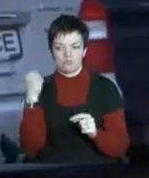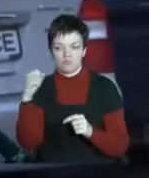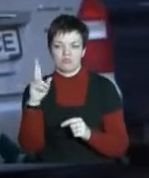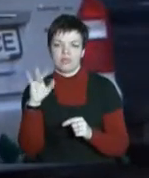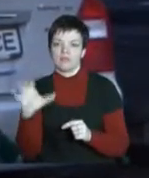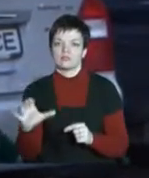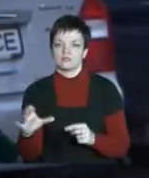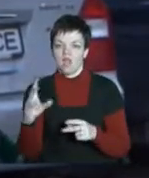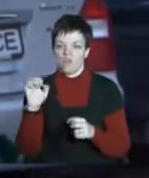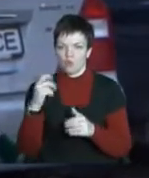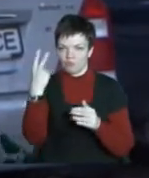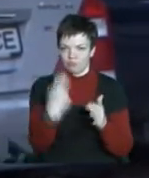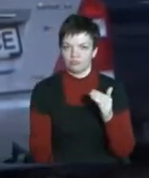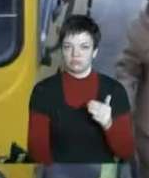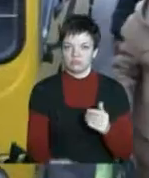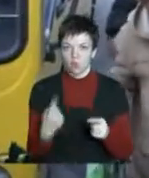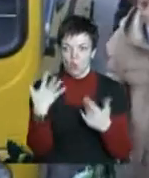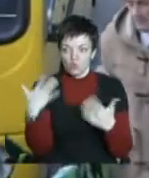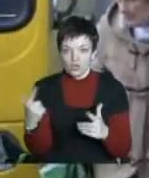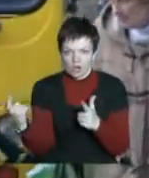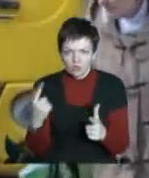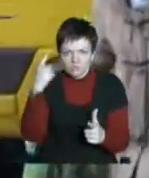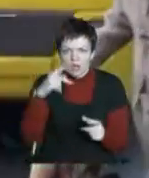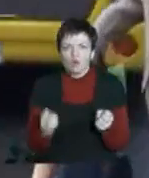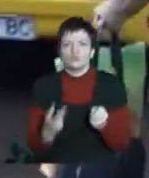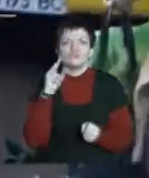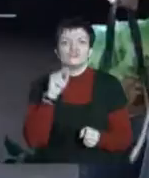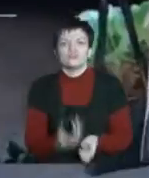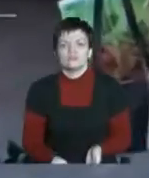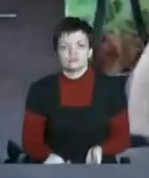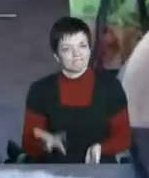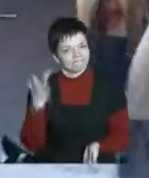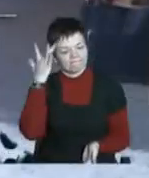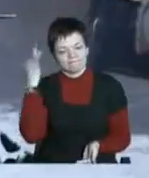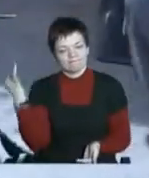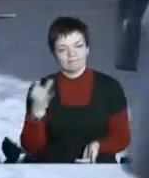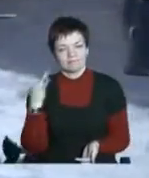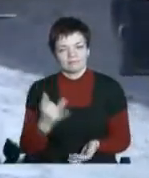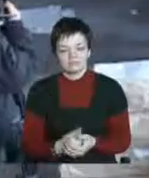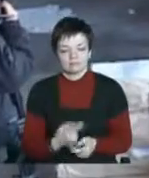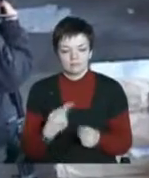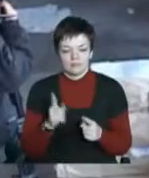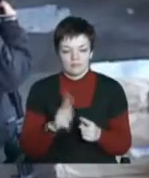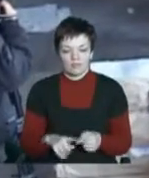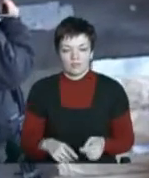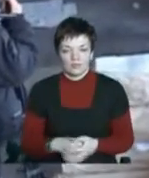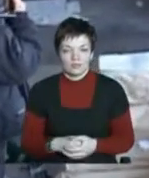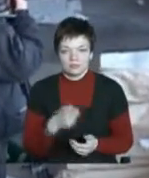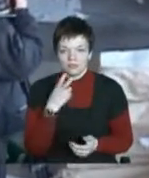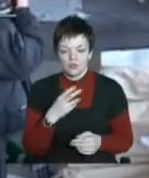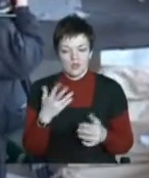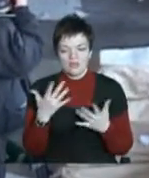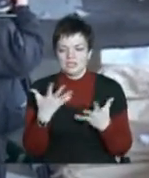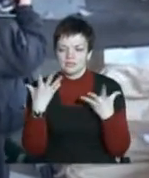события разворачиваются в Харьковском дворце спорта, куда должны свозиться бюллетени и протоколы подсчета голосов. Несколько дней